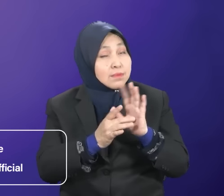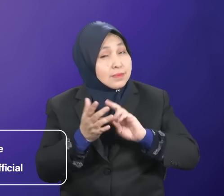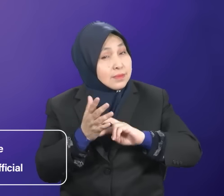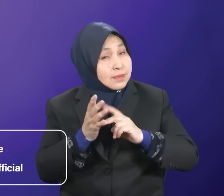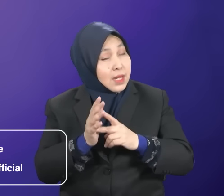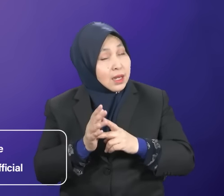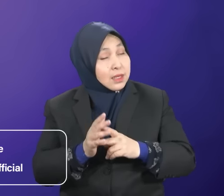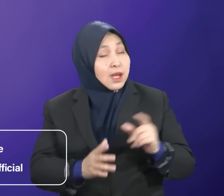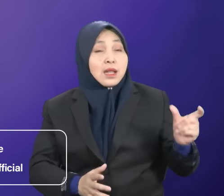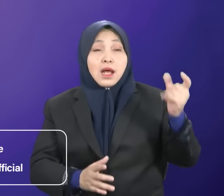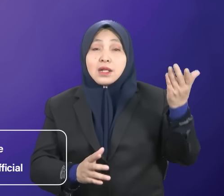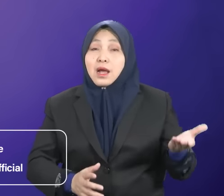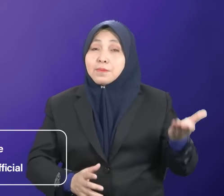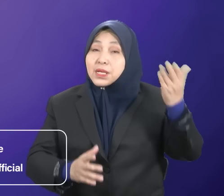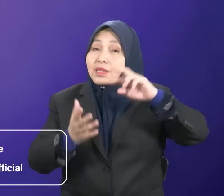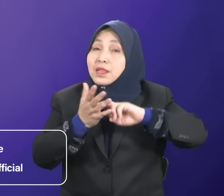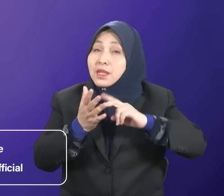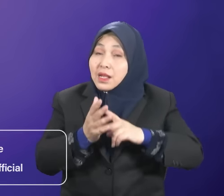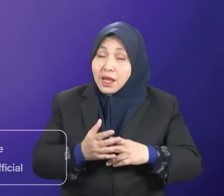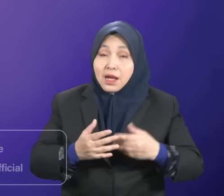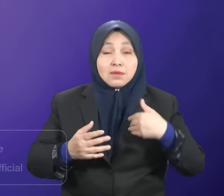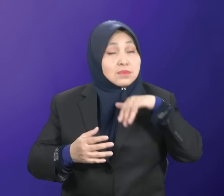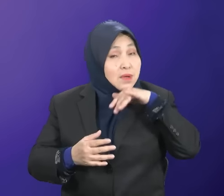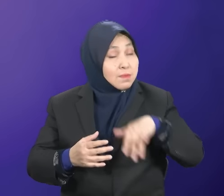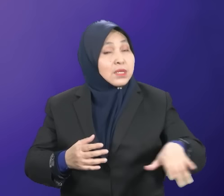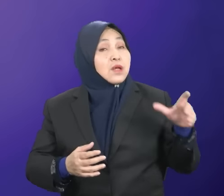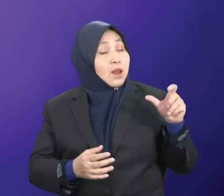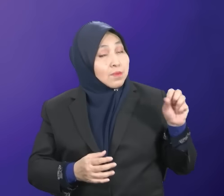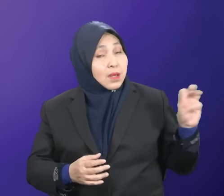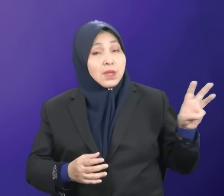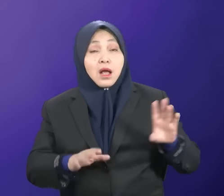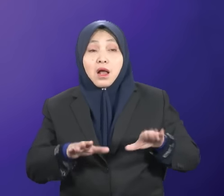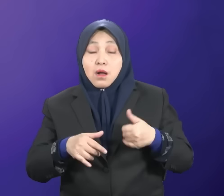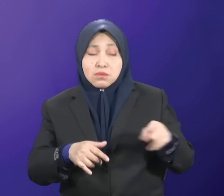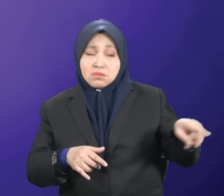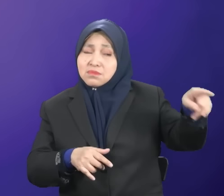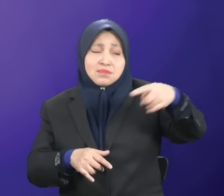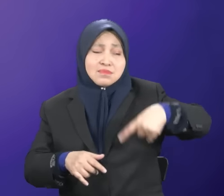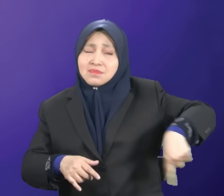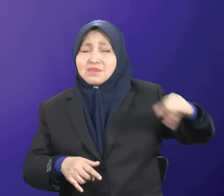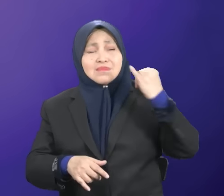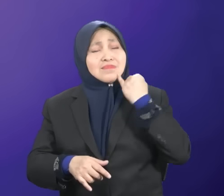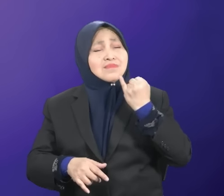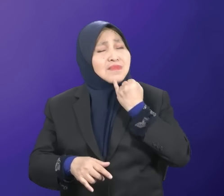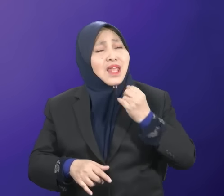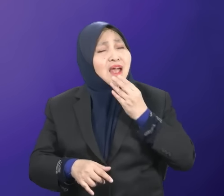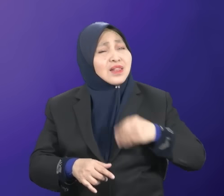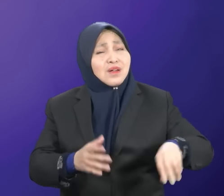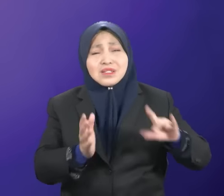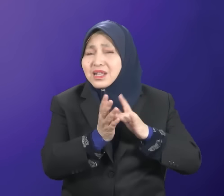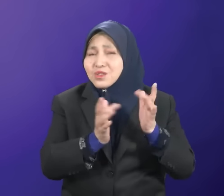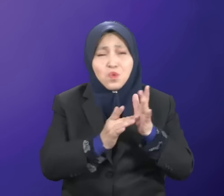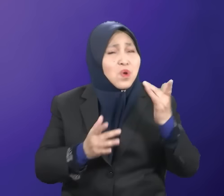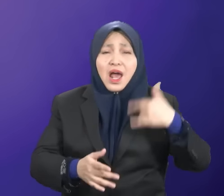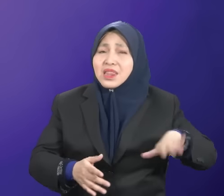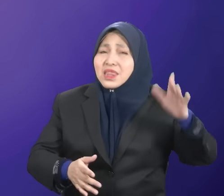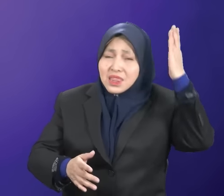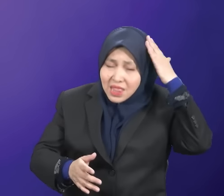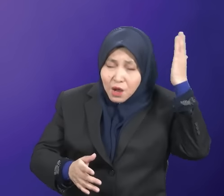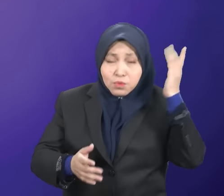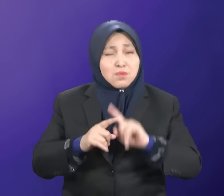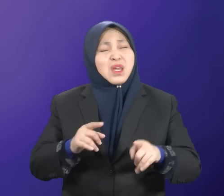kenabian Nabi Shallallahu Alaihi Wasallam ya yang kita akan lihat bagaimana mereka sudah pun mengetahui kenabian tetapi ada di kalangan